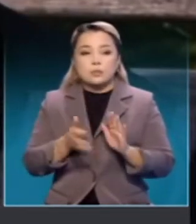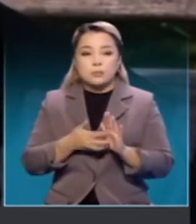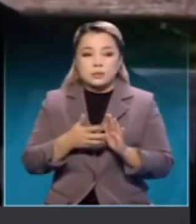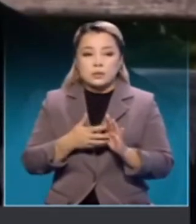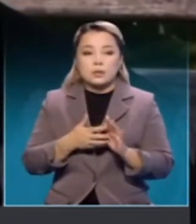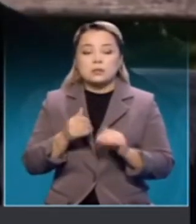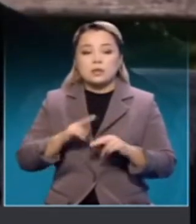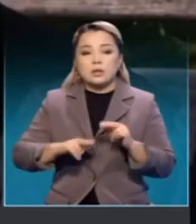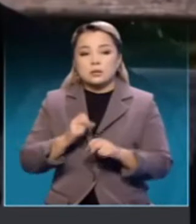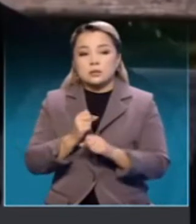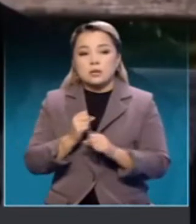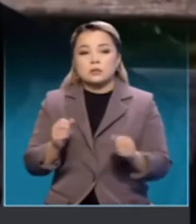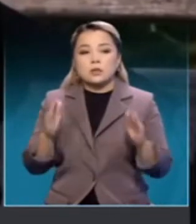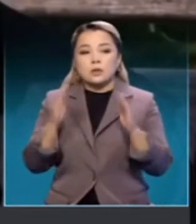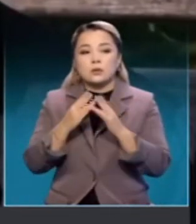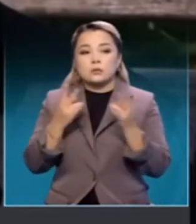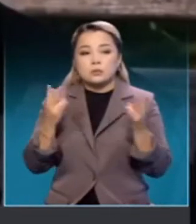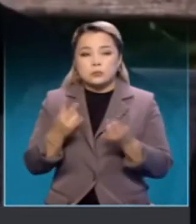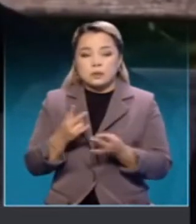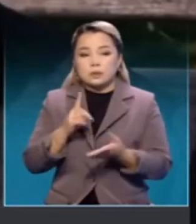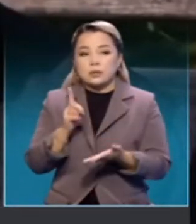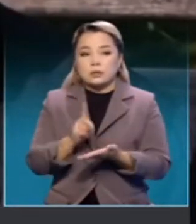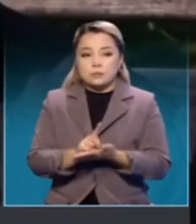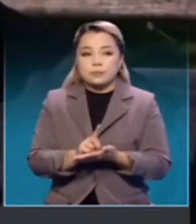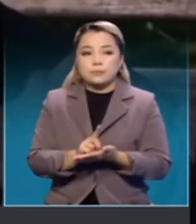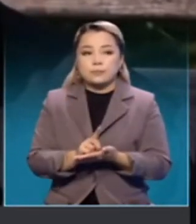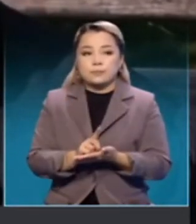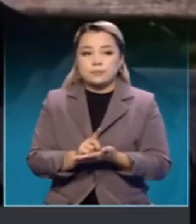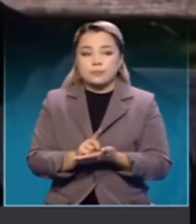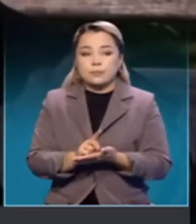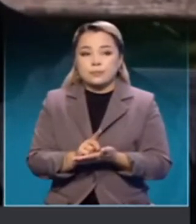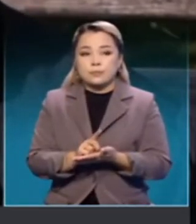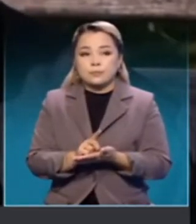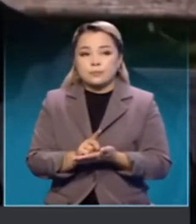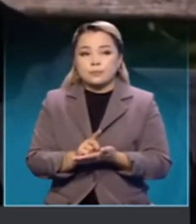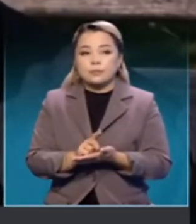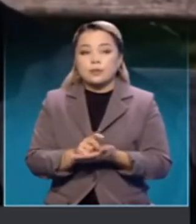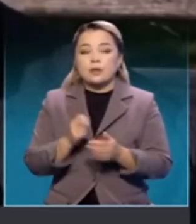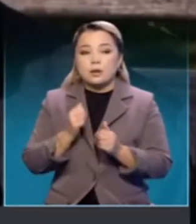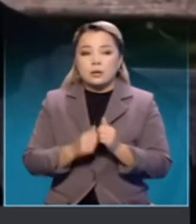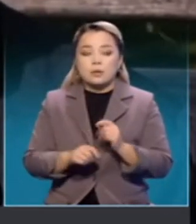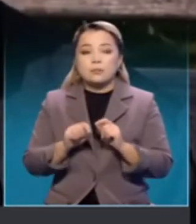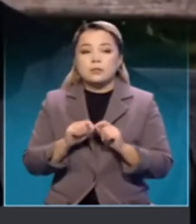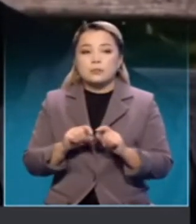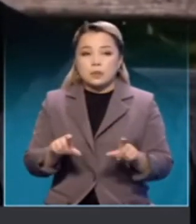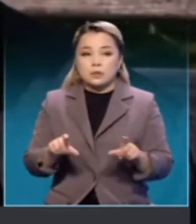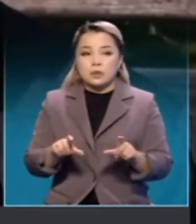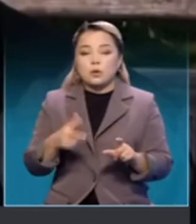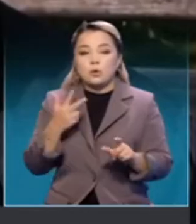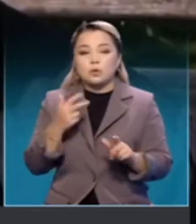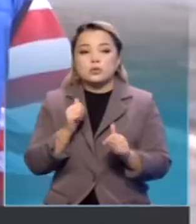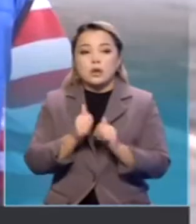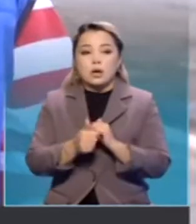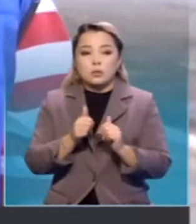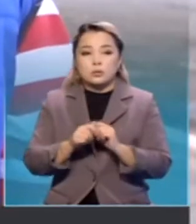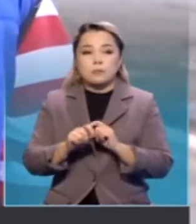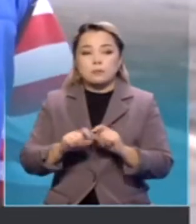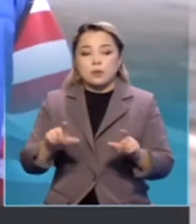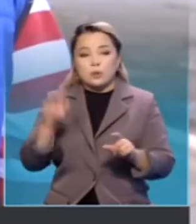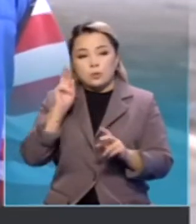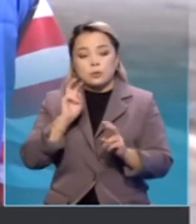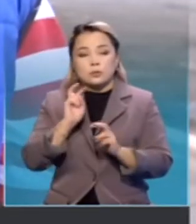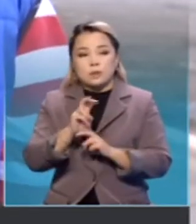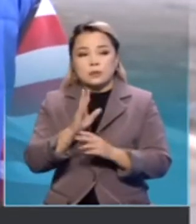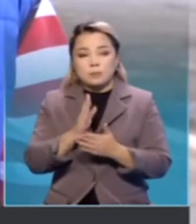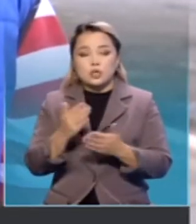мектеп салу керек 2-3 кемінде. Әйтпесе әр мектепте 3 ауысымнан оқып жатыр. Жаңа